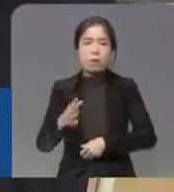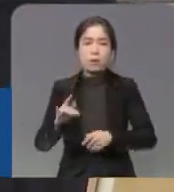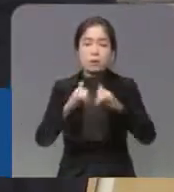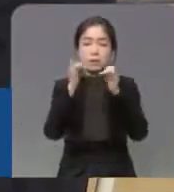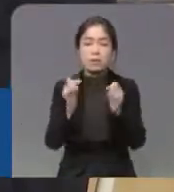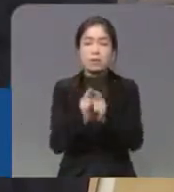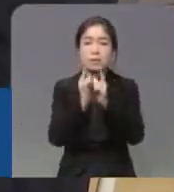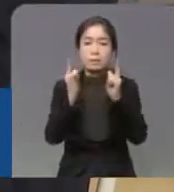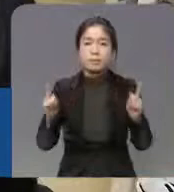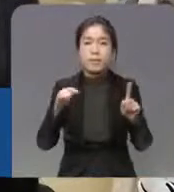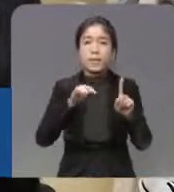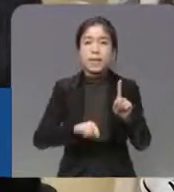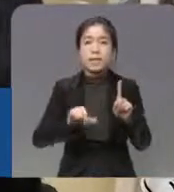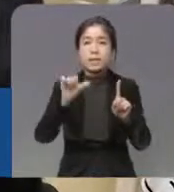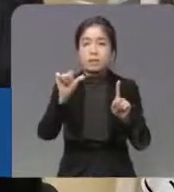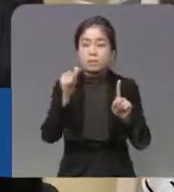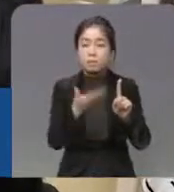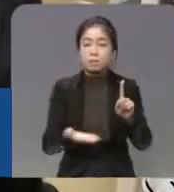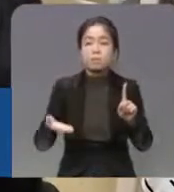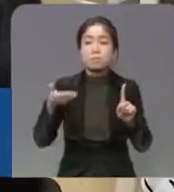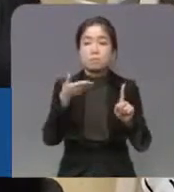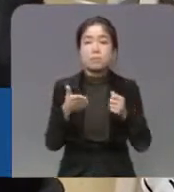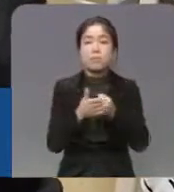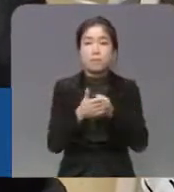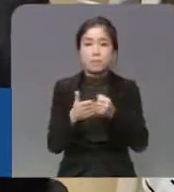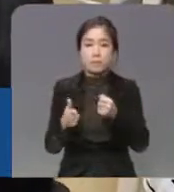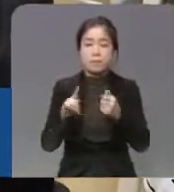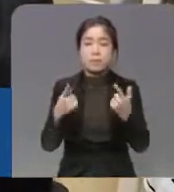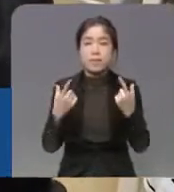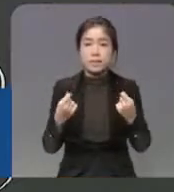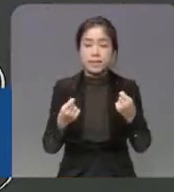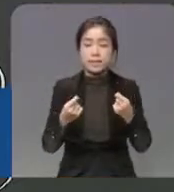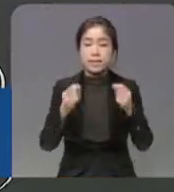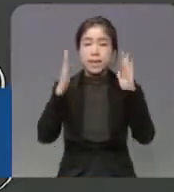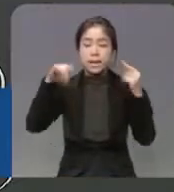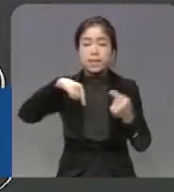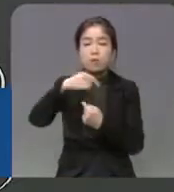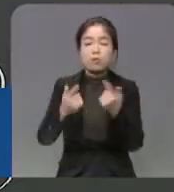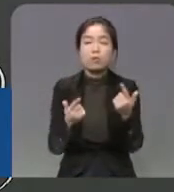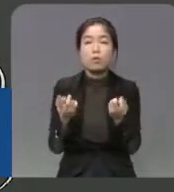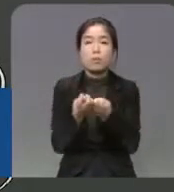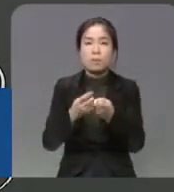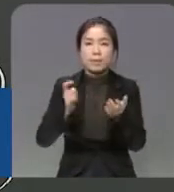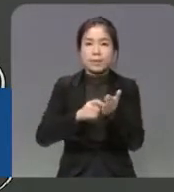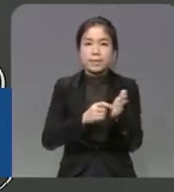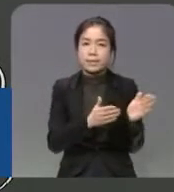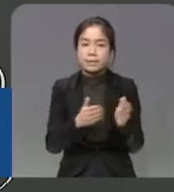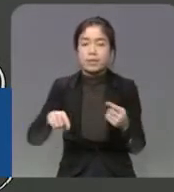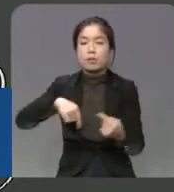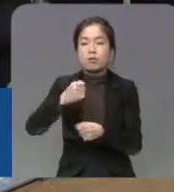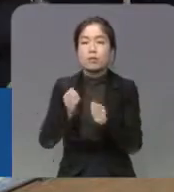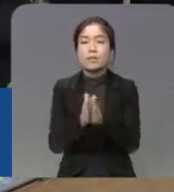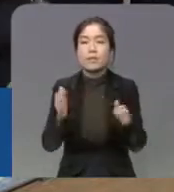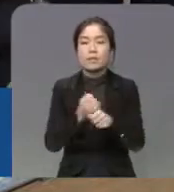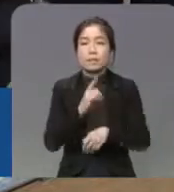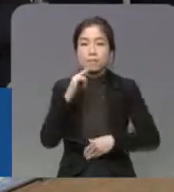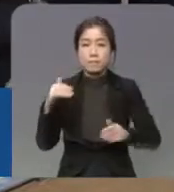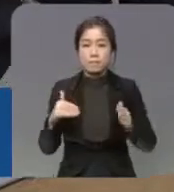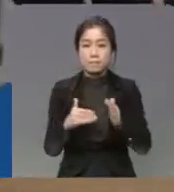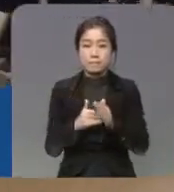사회적 거리두기가 1.5단계로 격상됨에 따라 이같이 학사 운영 조정안을 긴급히 마련해 운영한다고